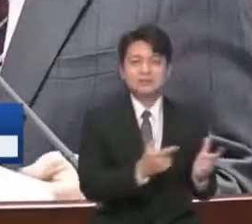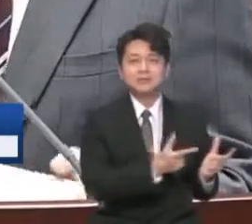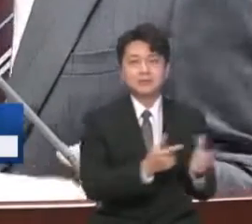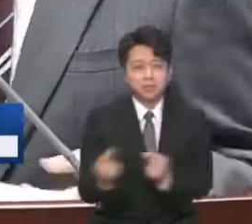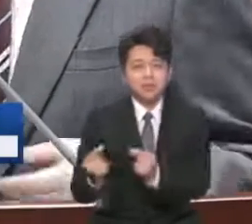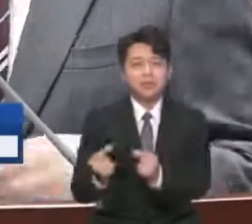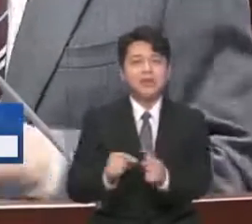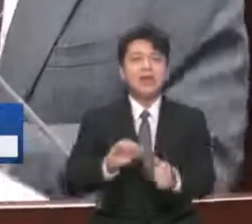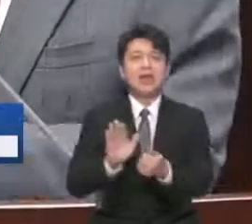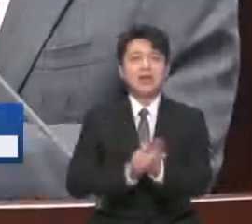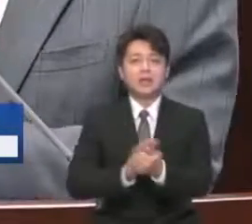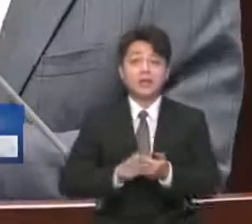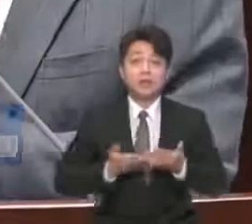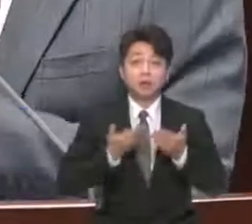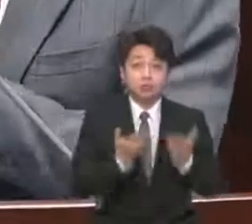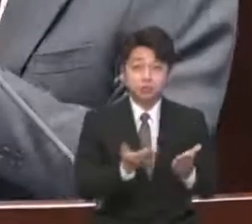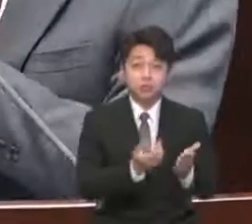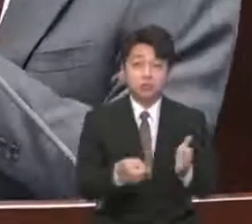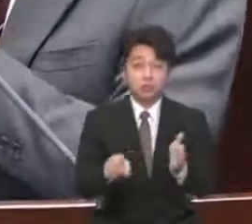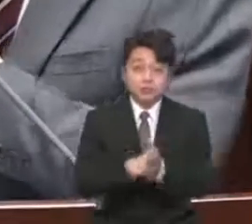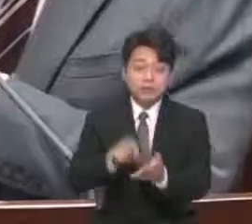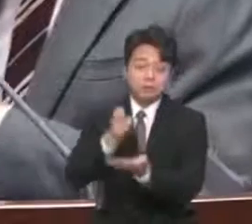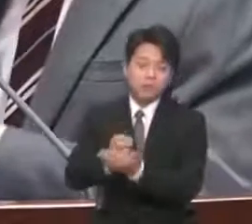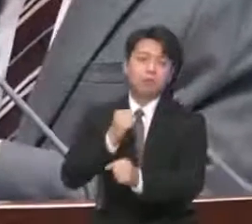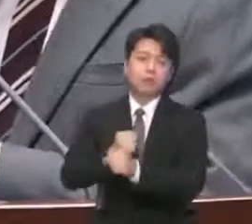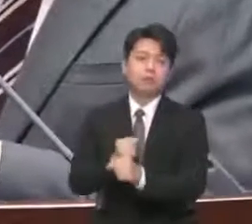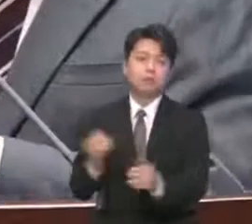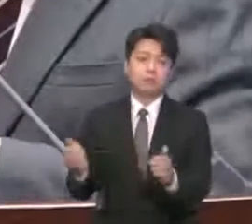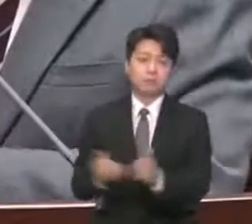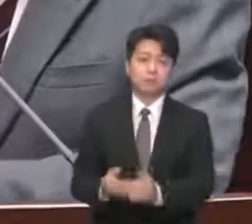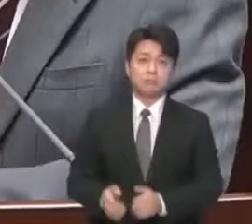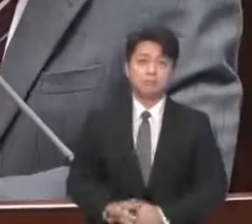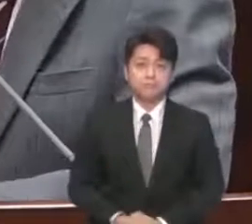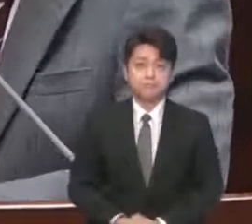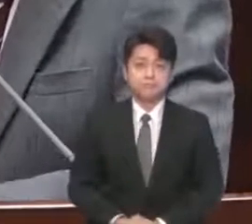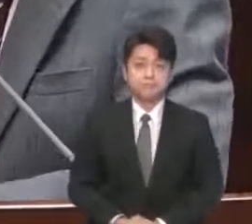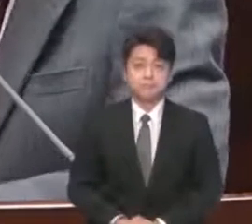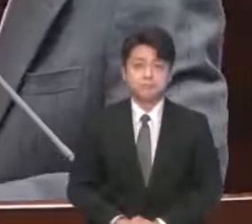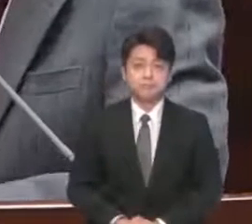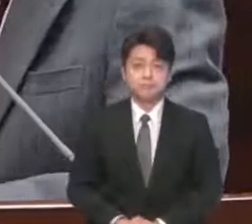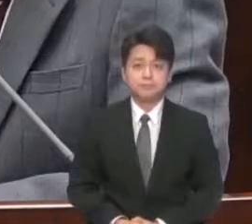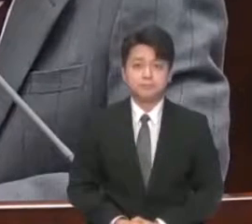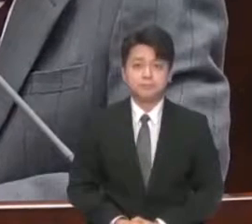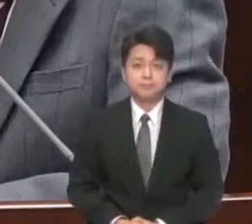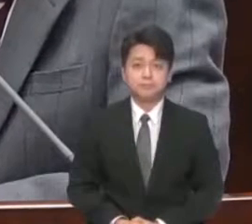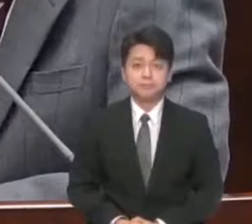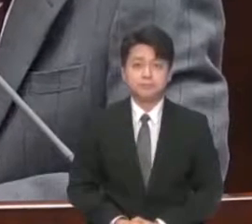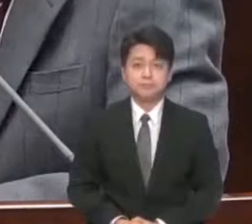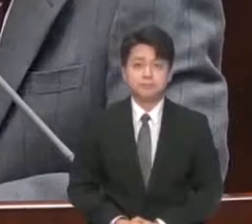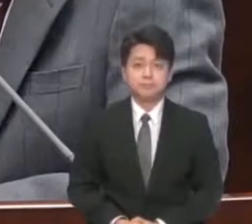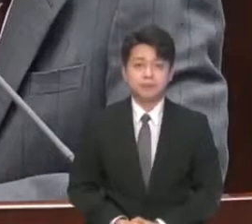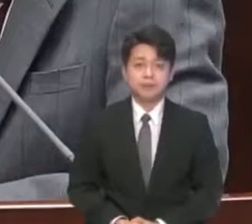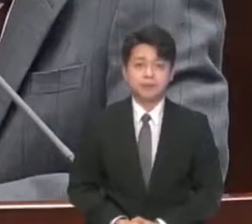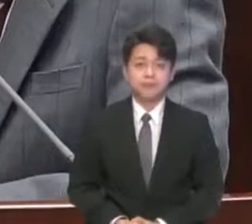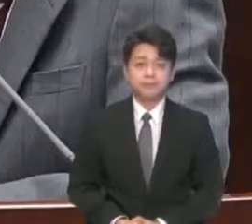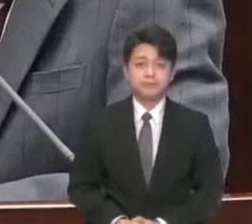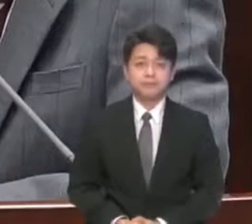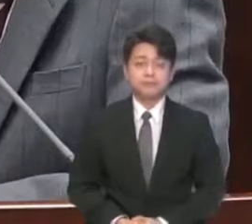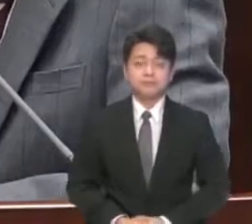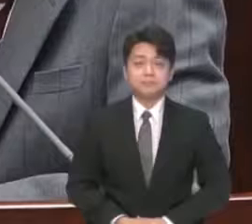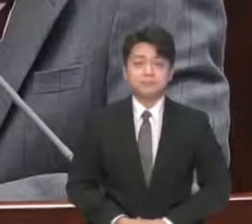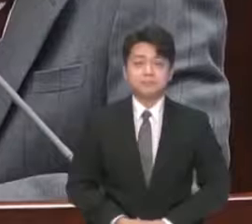수 있도록 돌아갈 수 있도록 그렇게 하는 규정이고 훈령이지 그렇지 않습니다. 제가 여러 가지